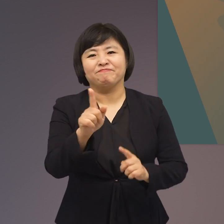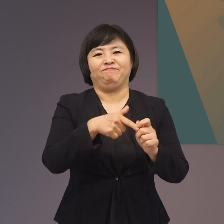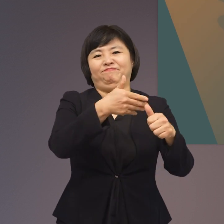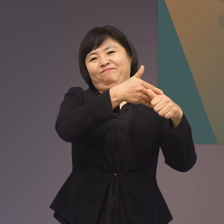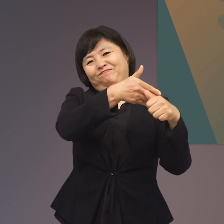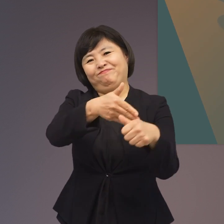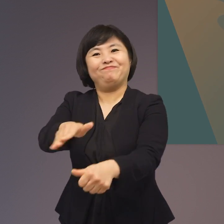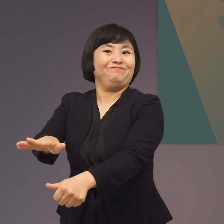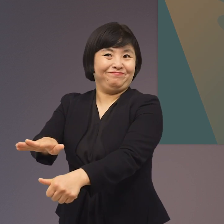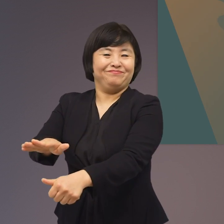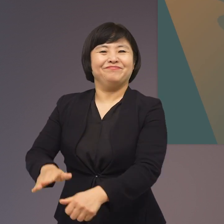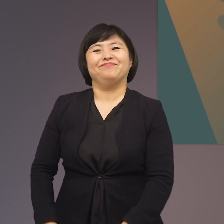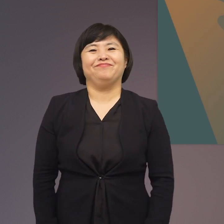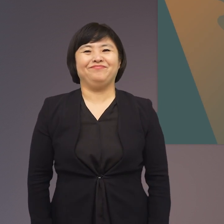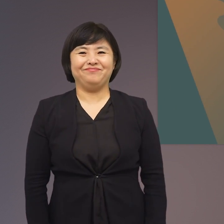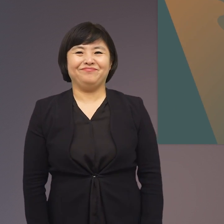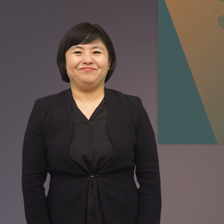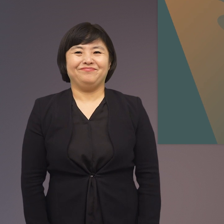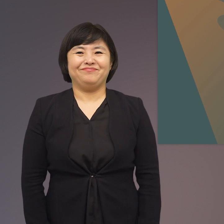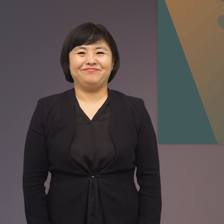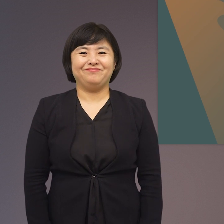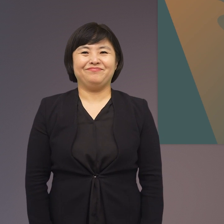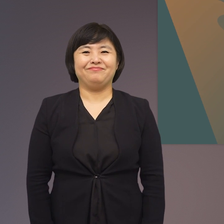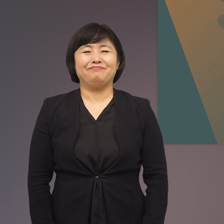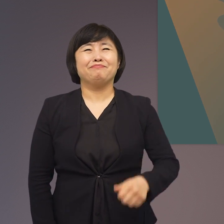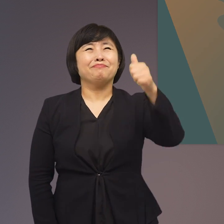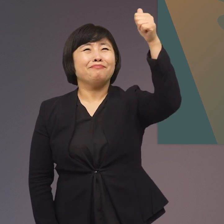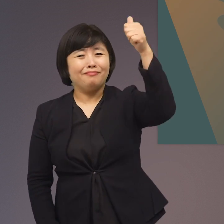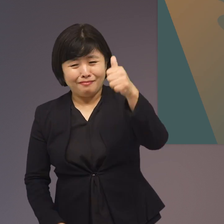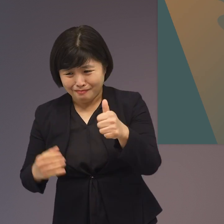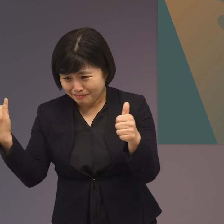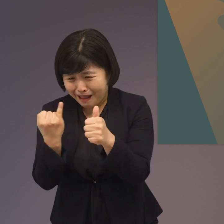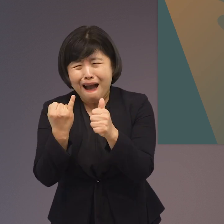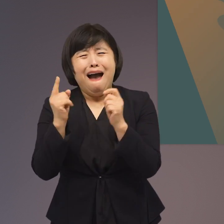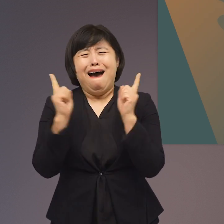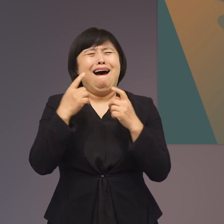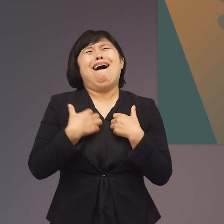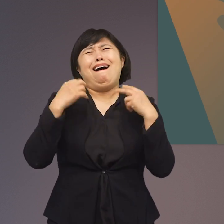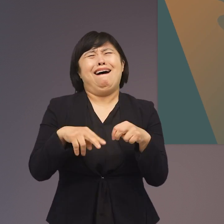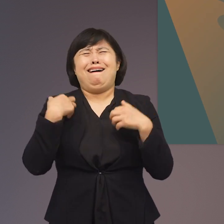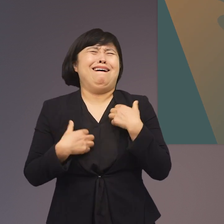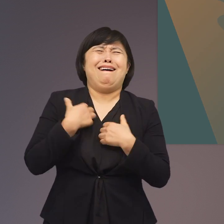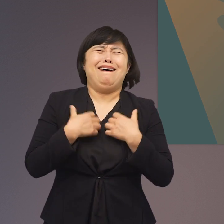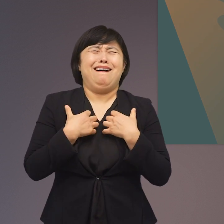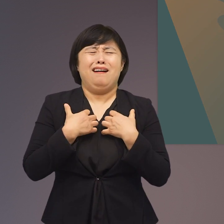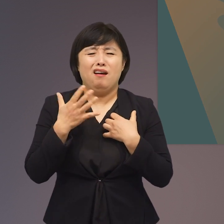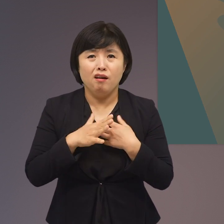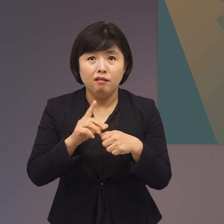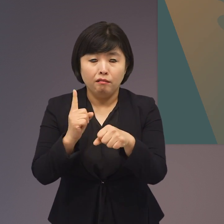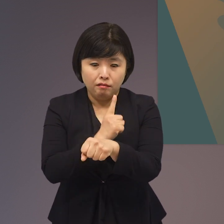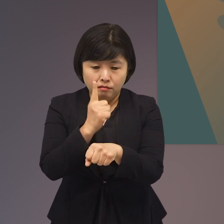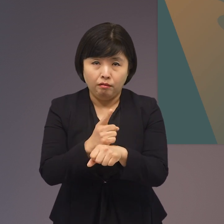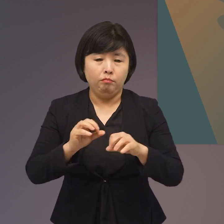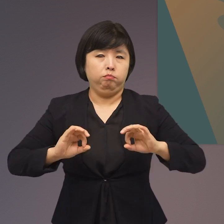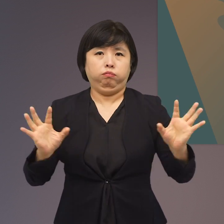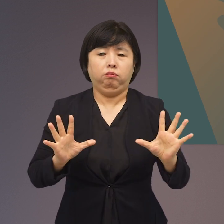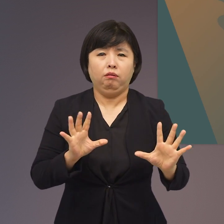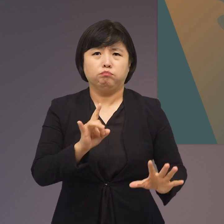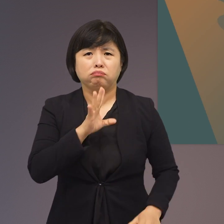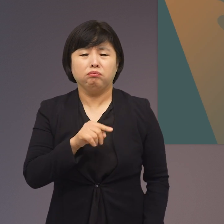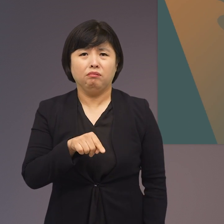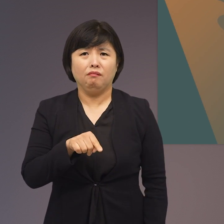프로테실라우스가 저승에서 돌아옵니다. 재회의 기쁨은 단 1시간 동안